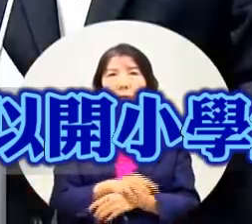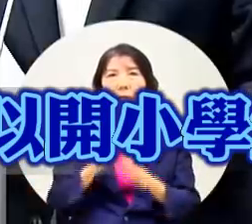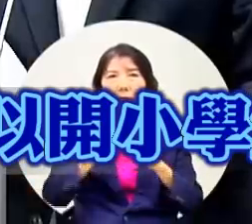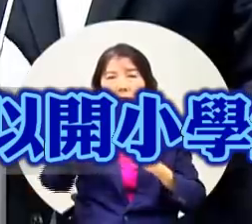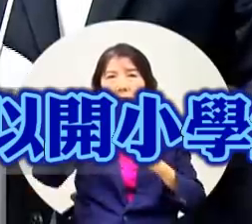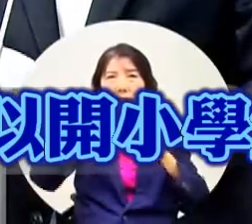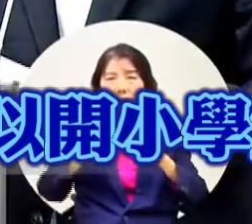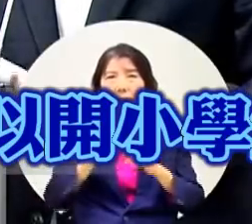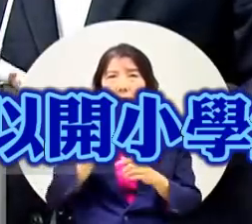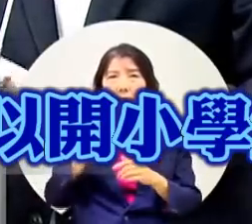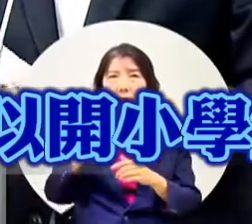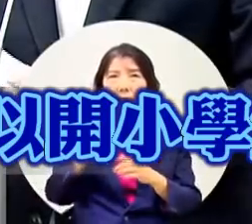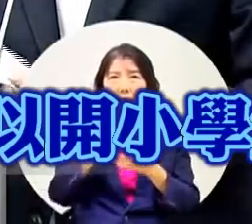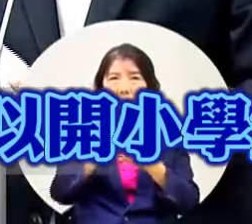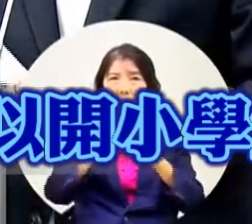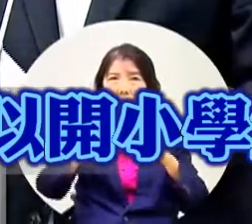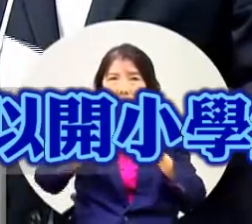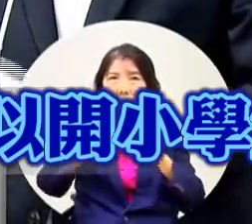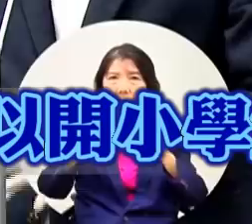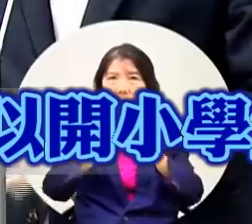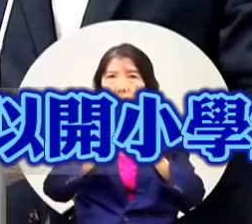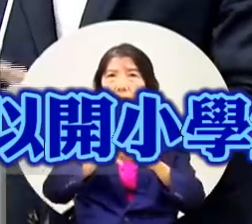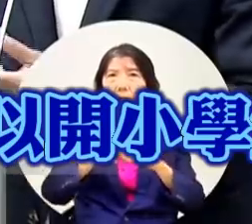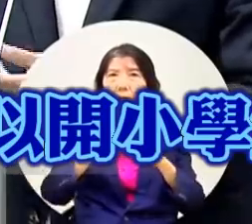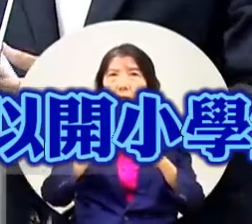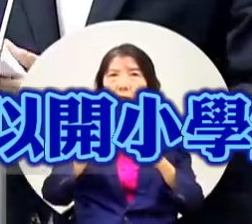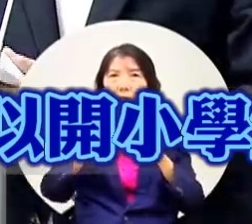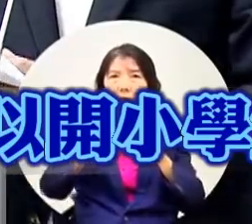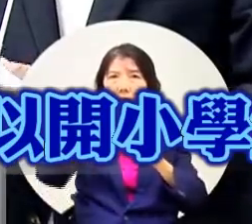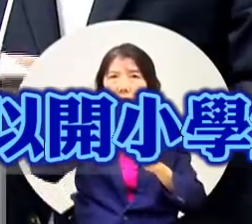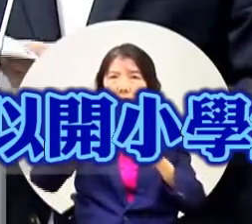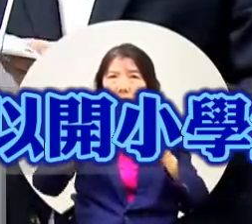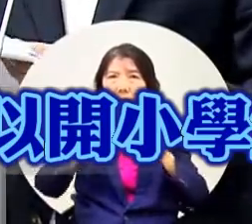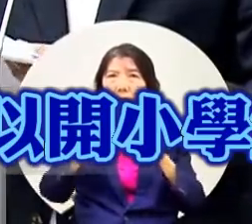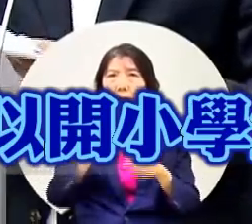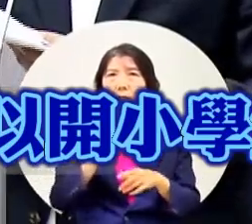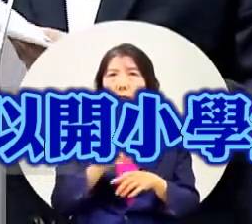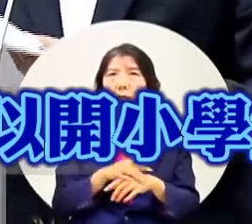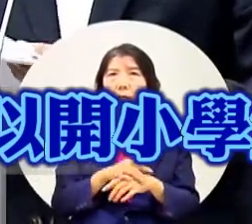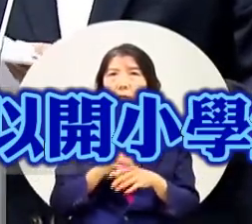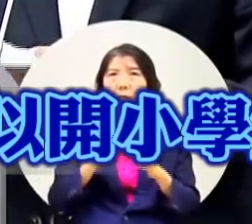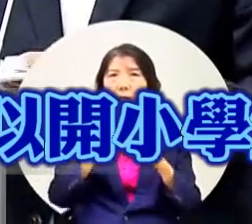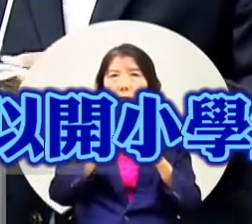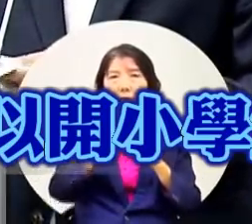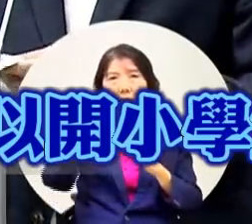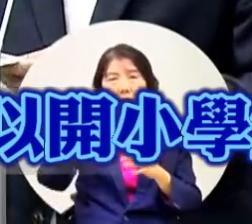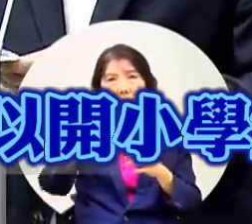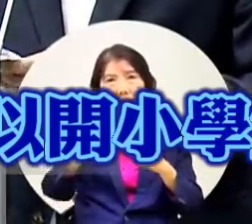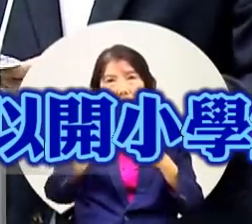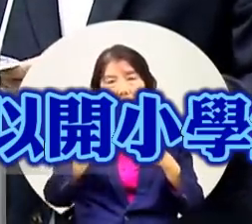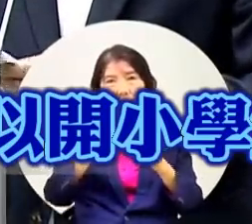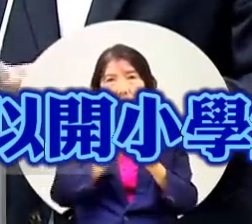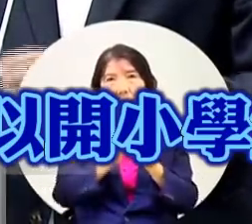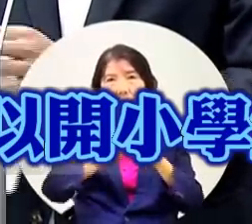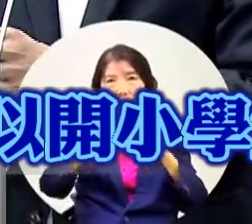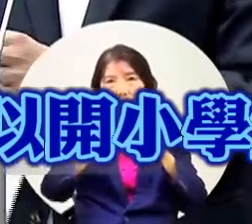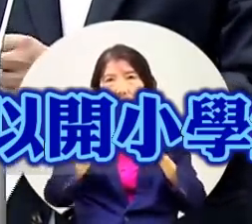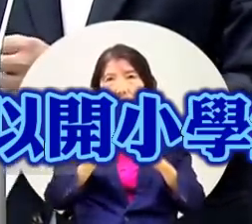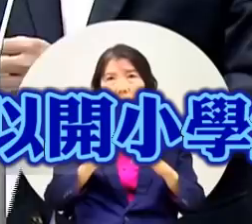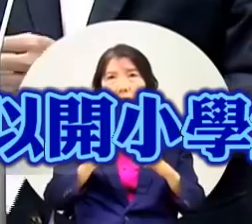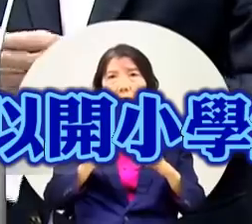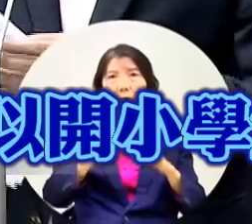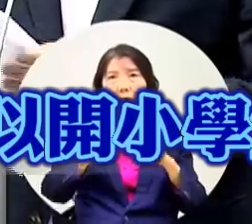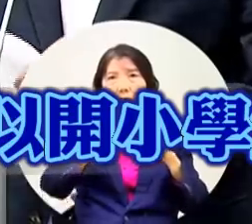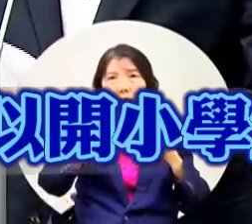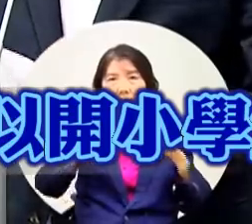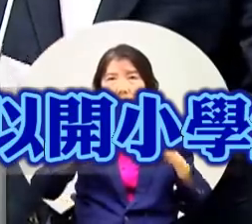请文化局长回答：高雄发大财。 文化局长，你要回答吗？ 大港开唱。